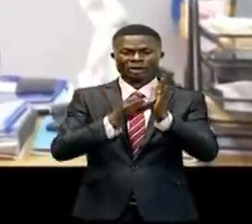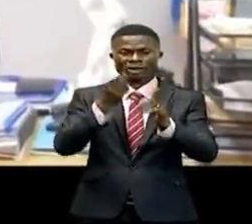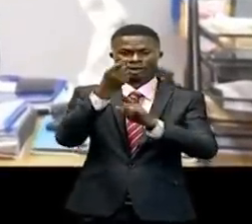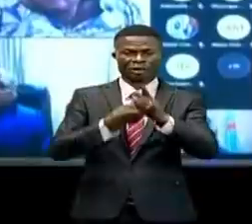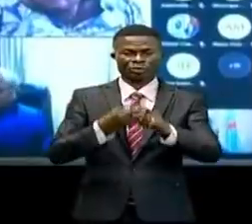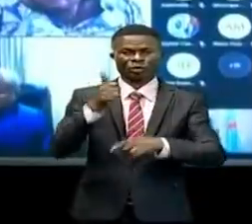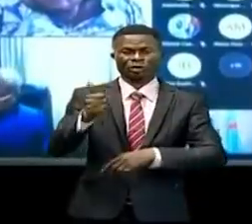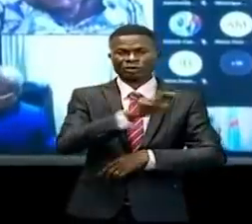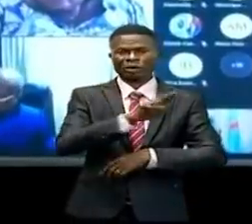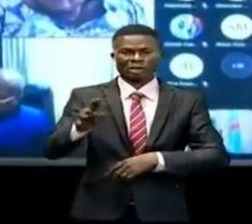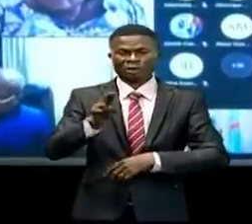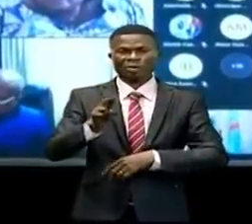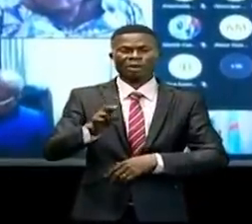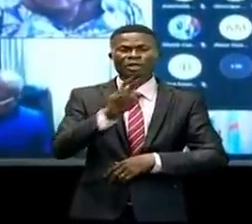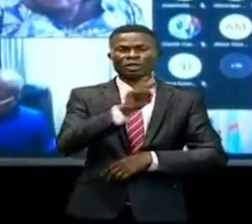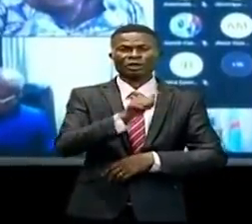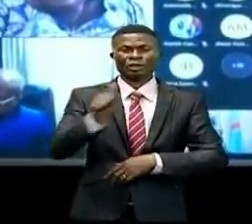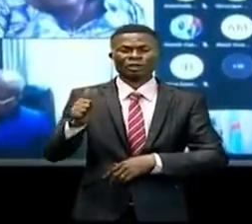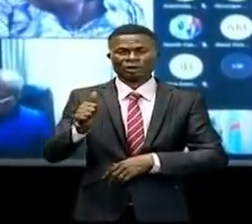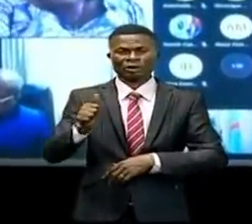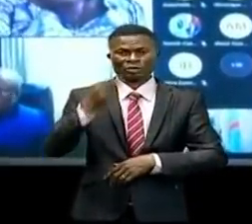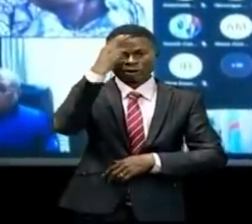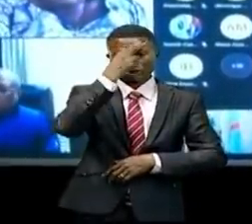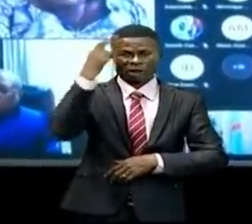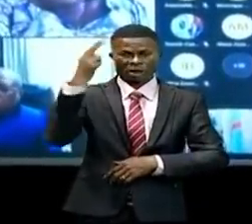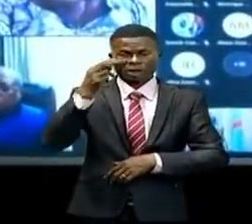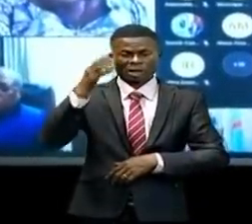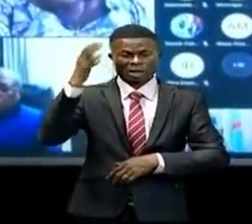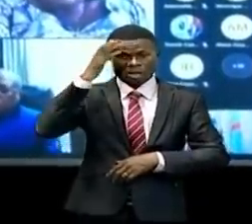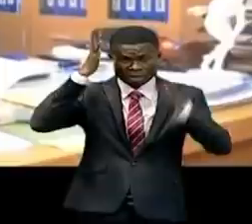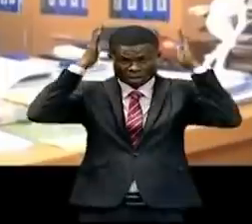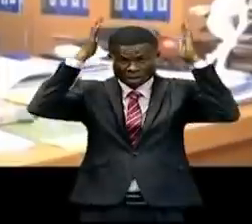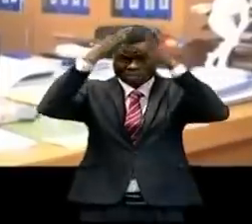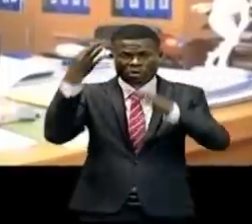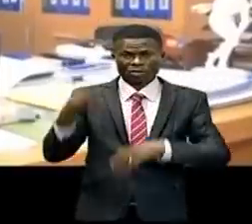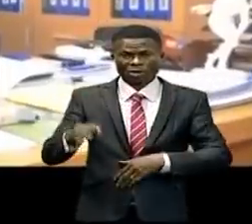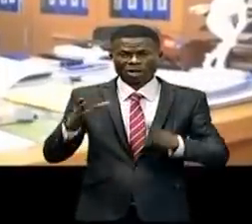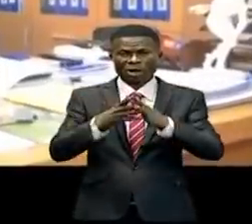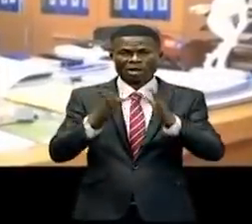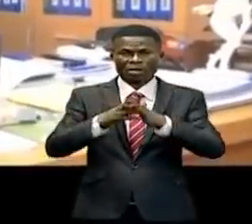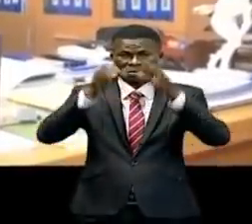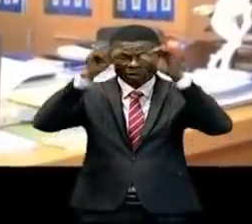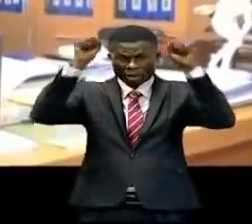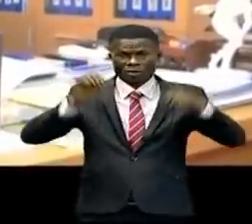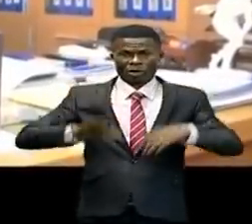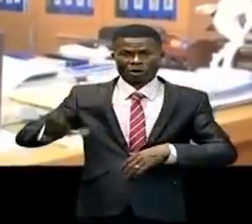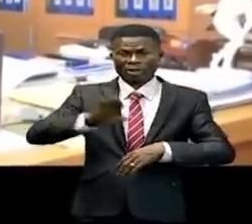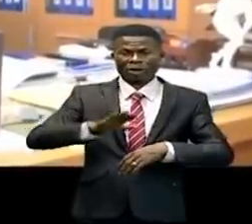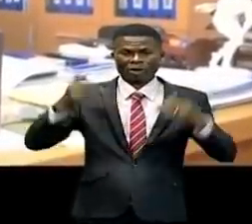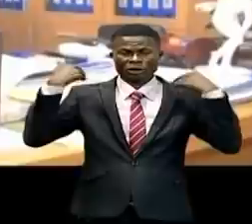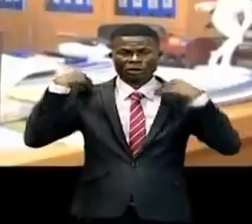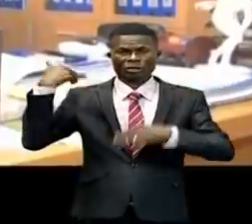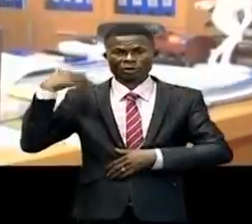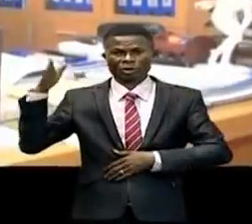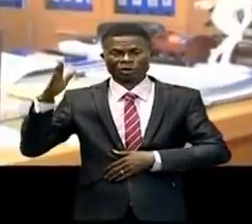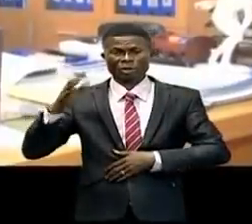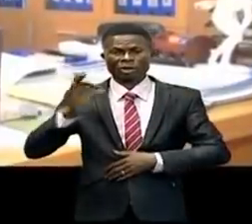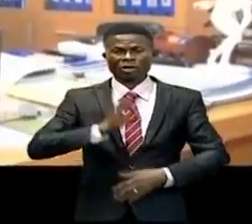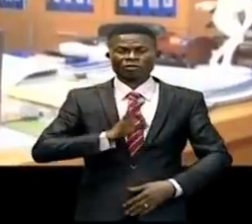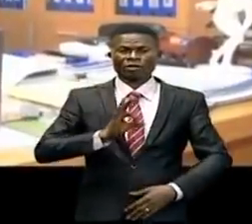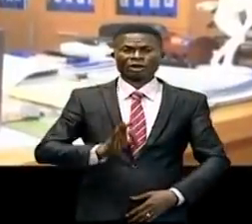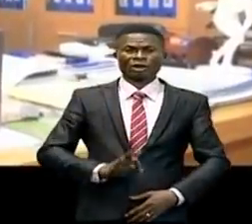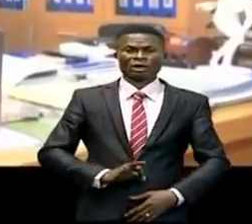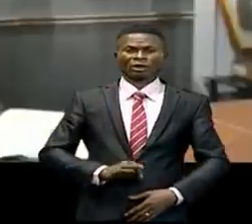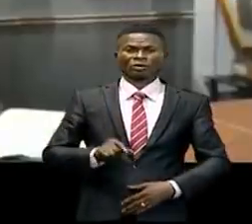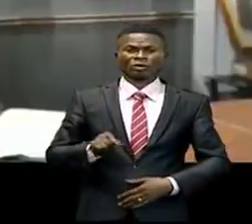à Rome entre Sa Sainteté le Pape François et Son Excellence Monsieur le Président de la République, chef de l'État, Félix-Antoine